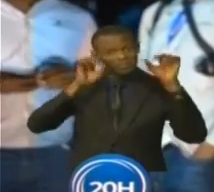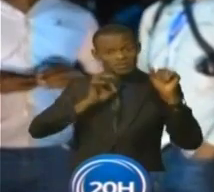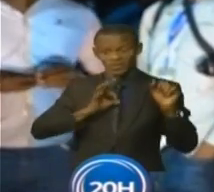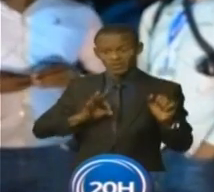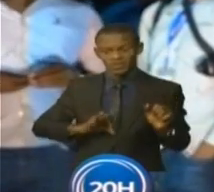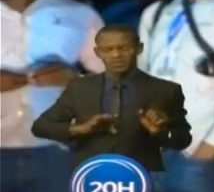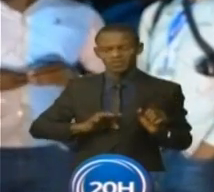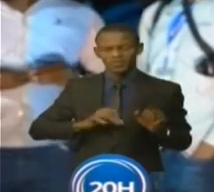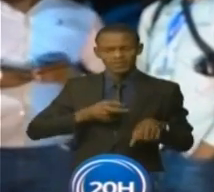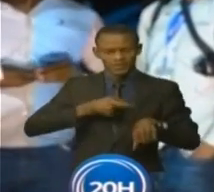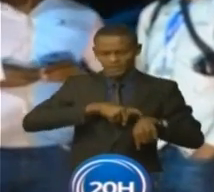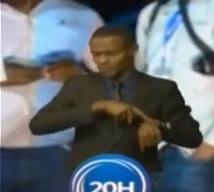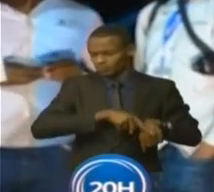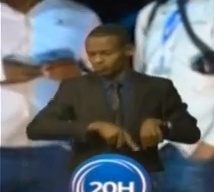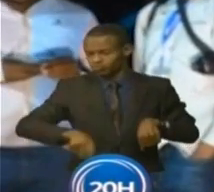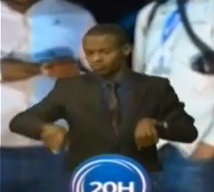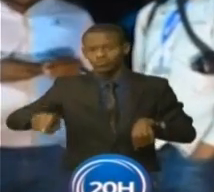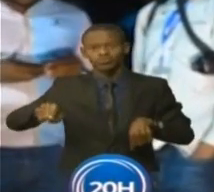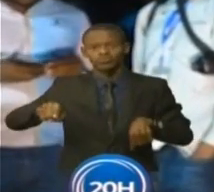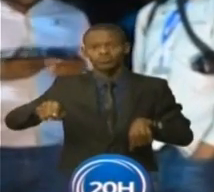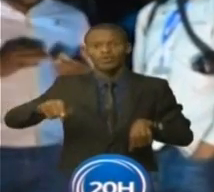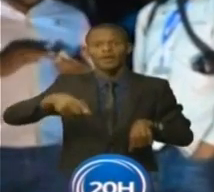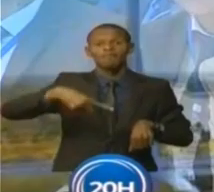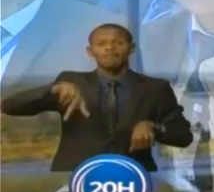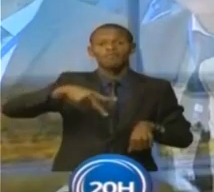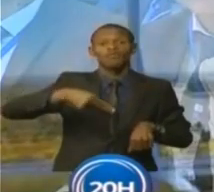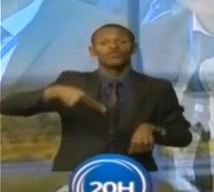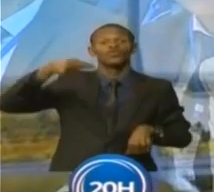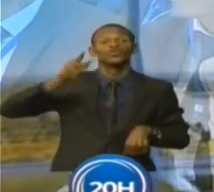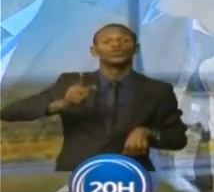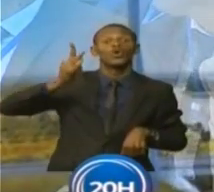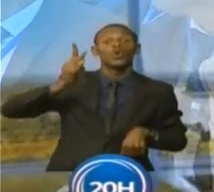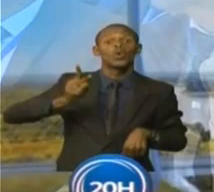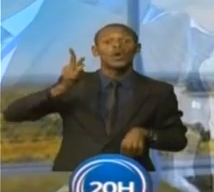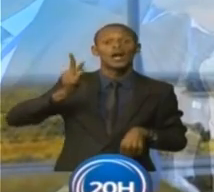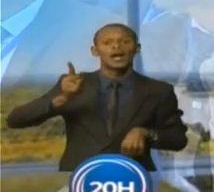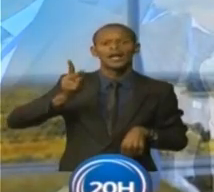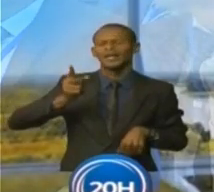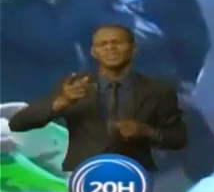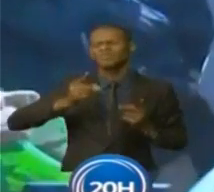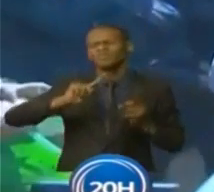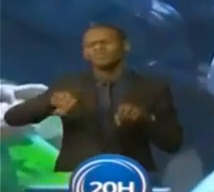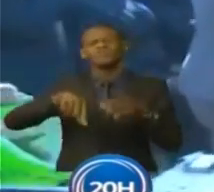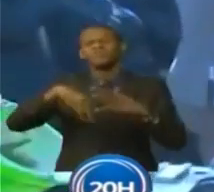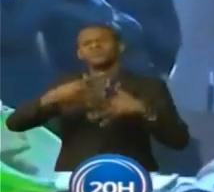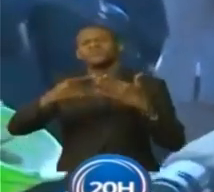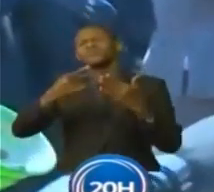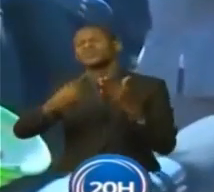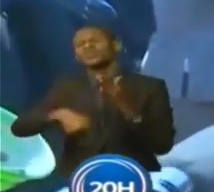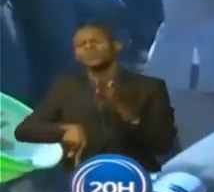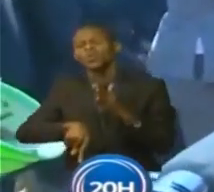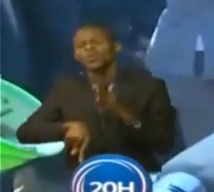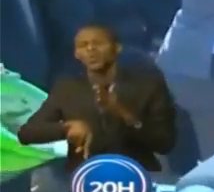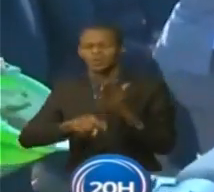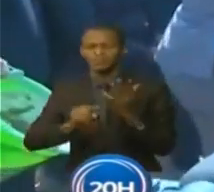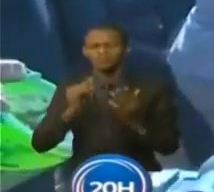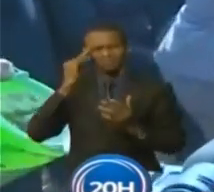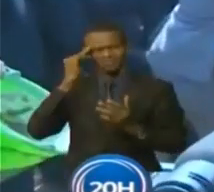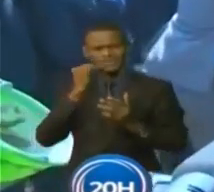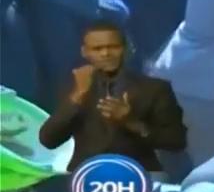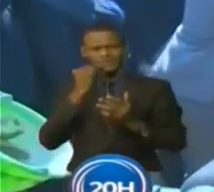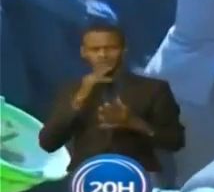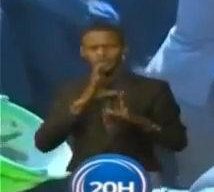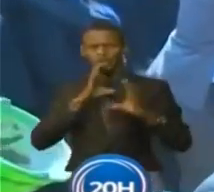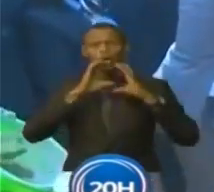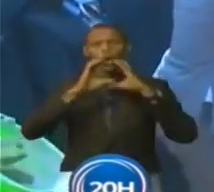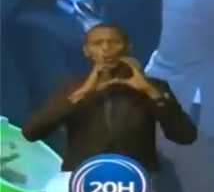ministre de la Communication et Média, porte-parole du gouvernement, a qualifié d'un événement historique la cérémonie de la pose de la